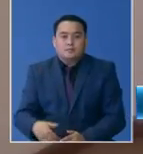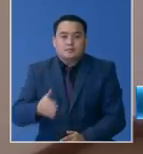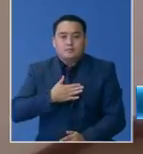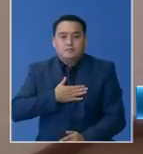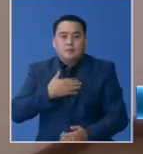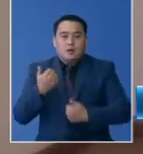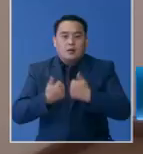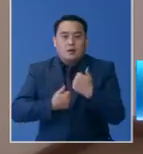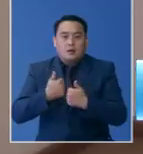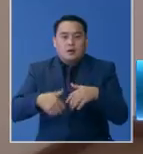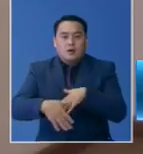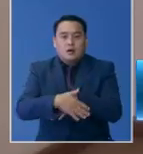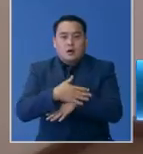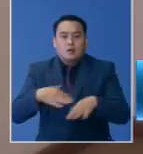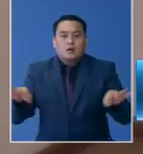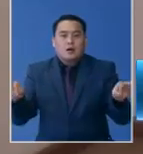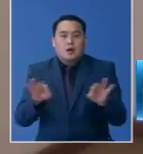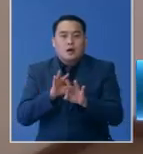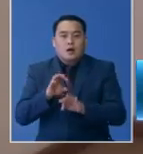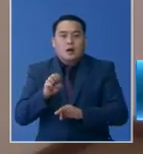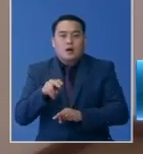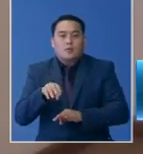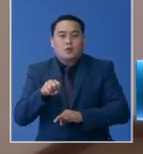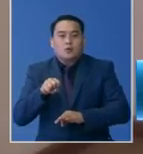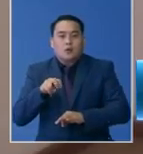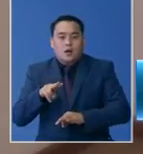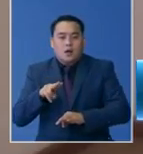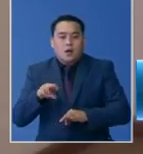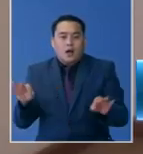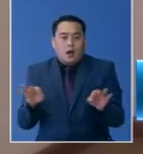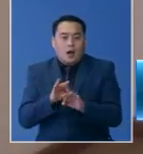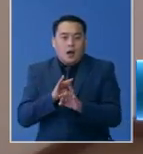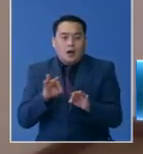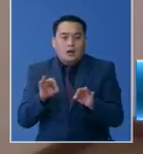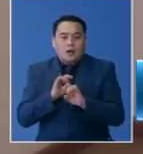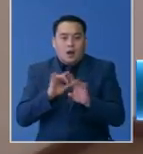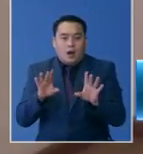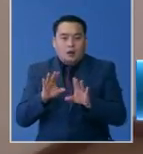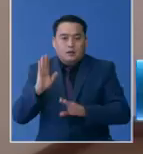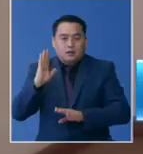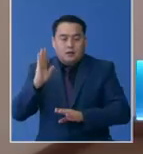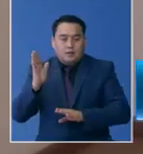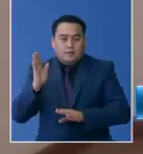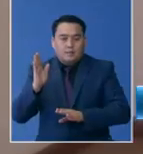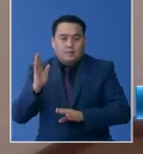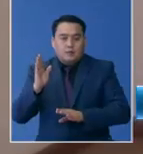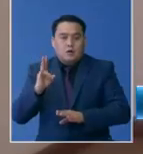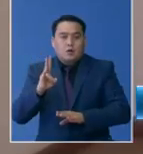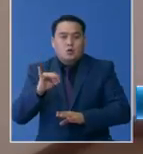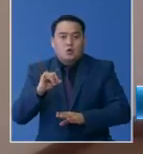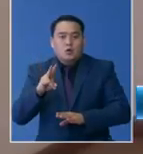байқауға халық әні Ақбұлақ әнін алып келдім. Сосын